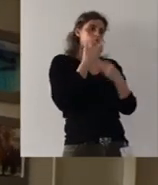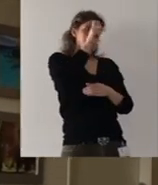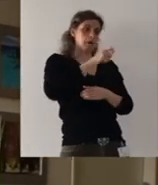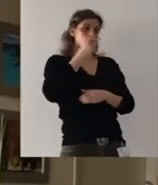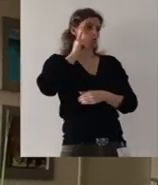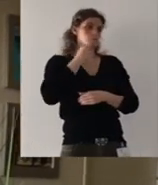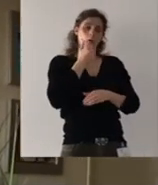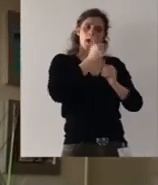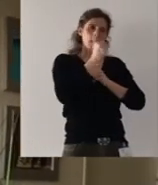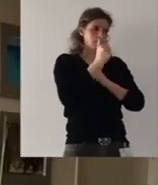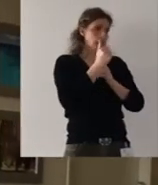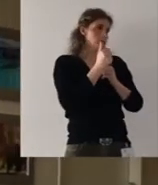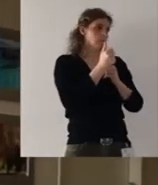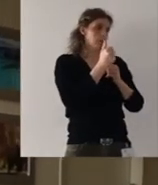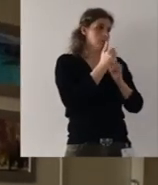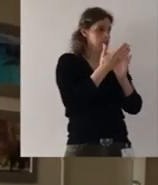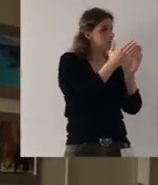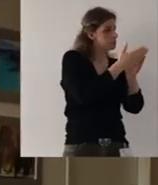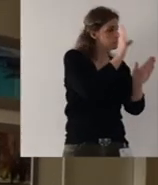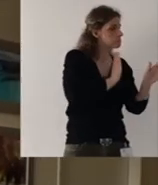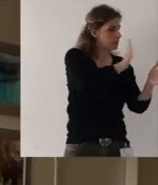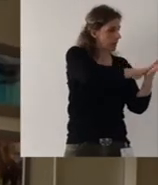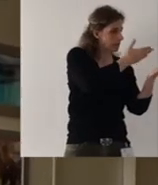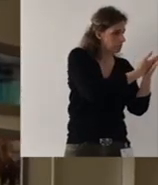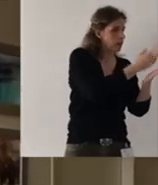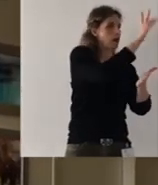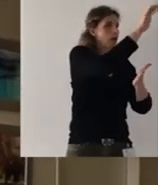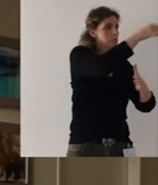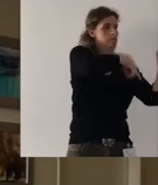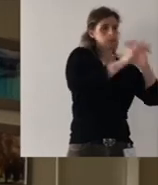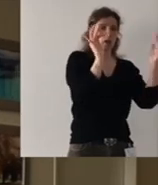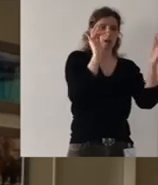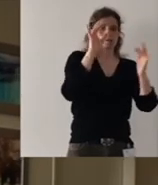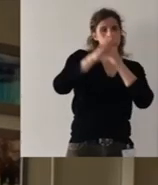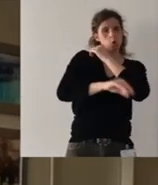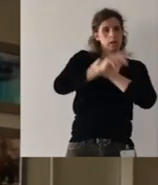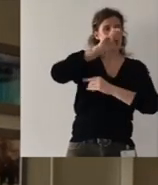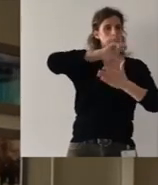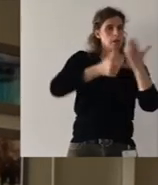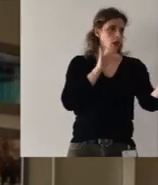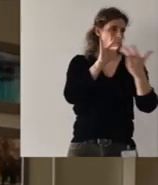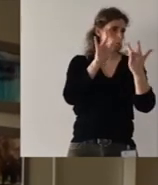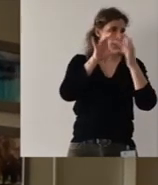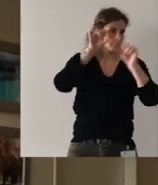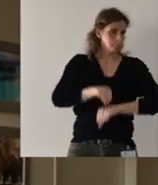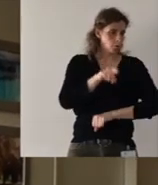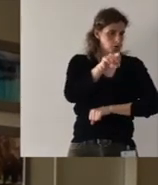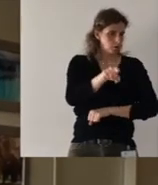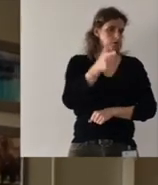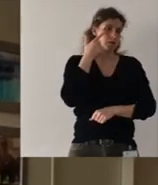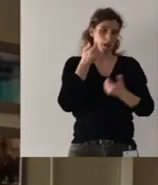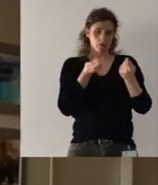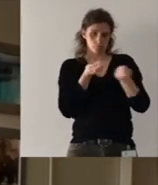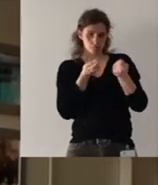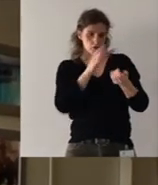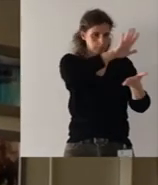majorité la personne sourde elle-même qui demande à avoir l'interprète et ensuite donc elle peut contacter la secrétaire de